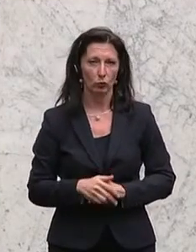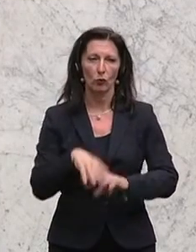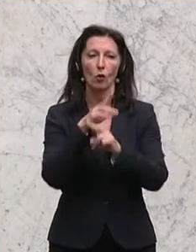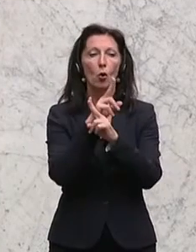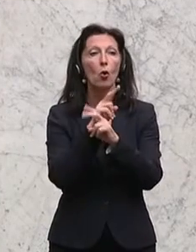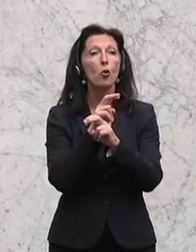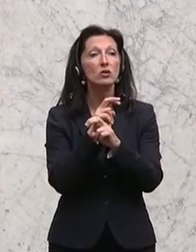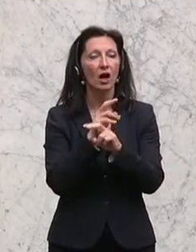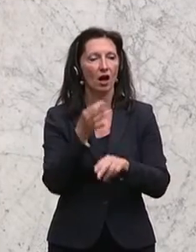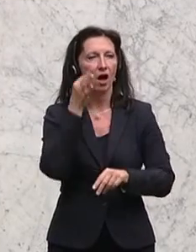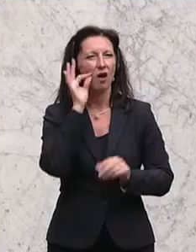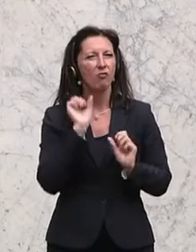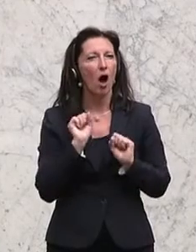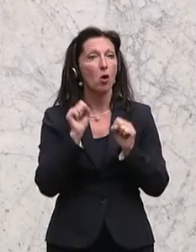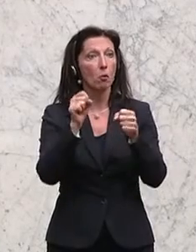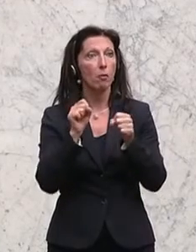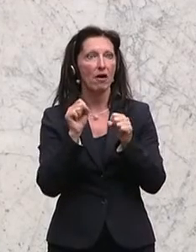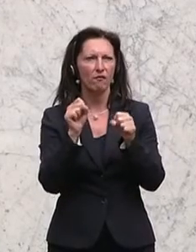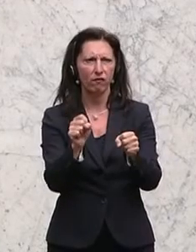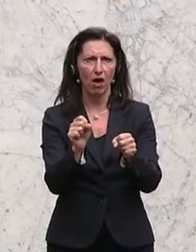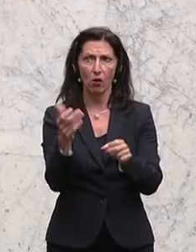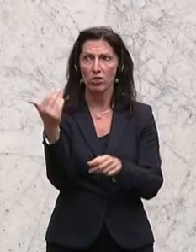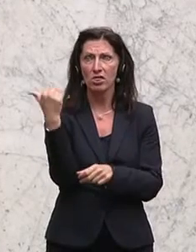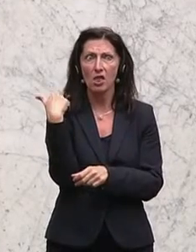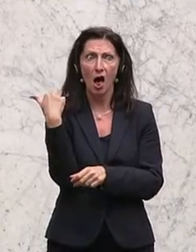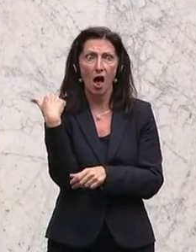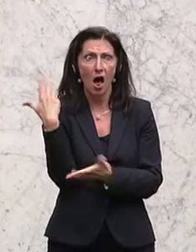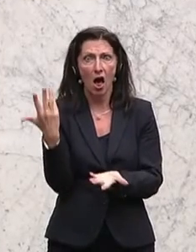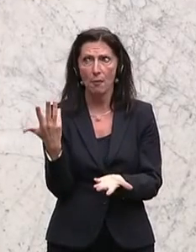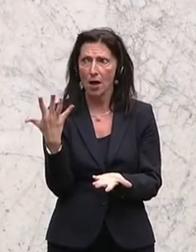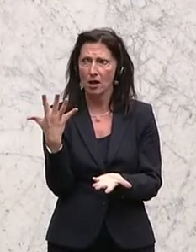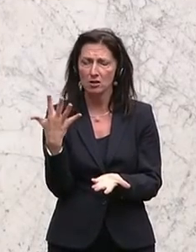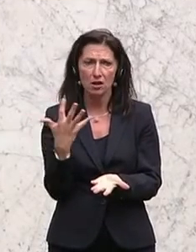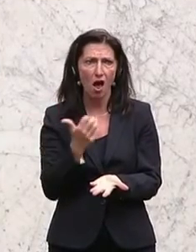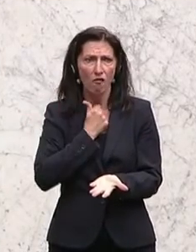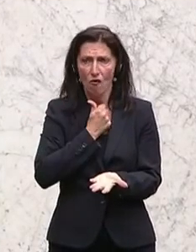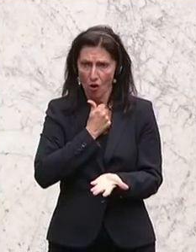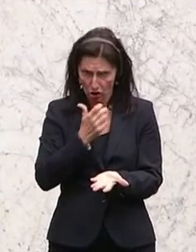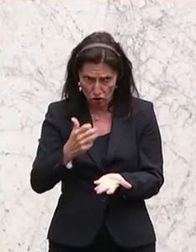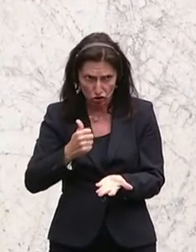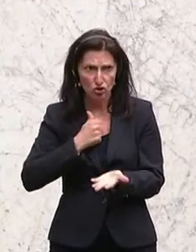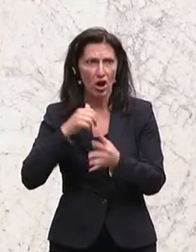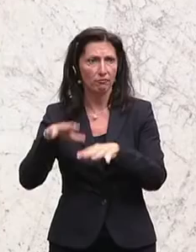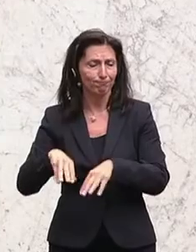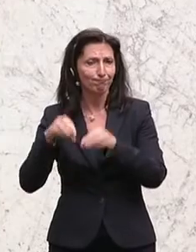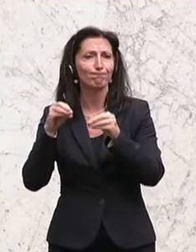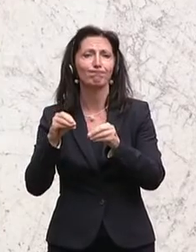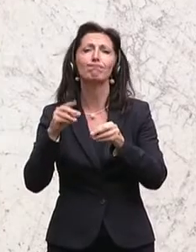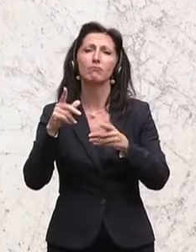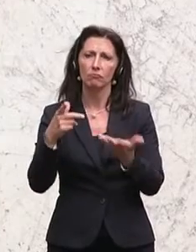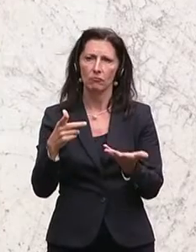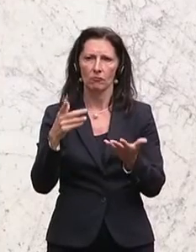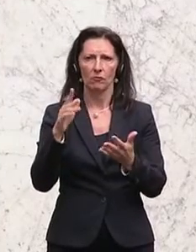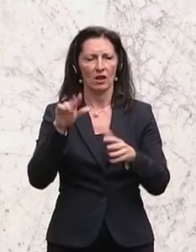österreichischen Frauenbewegung als eine wichtige Errungenschaft dargestanden ist. Unter schwarz-blauer